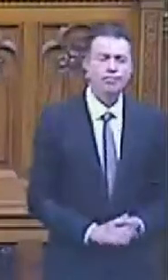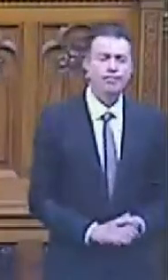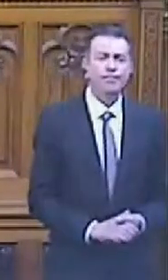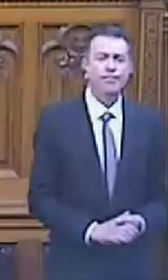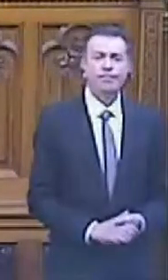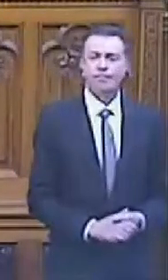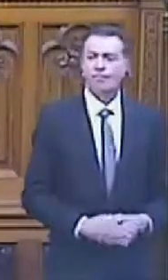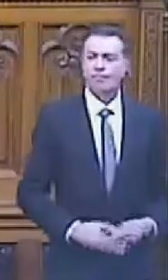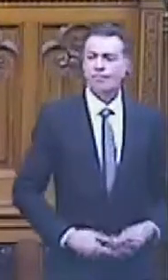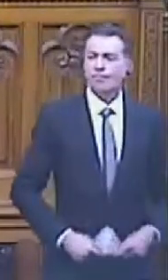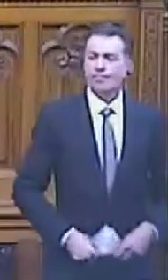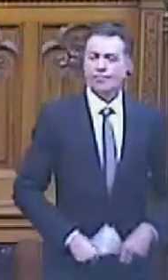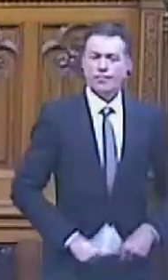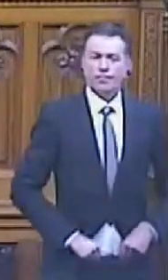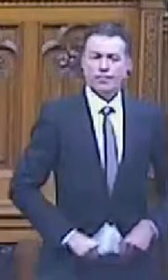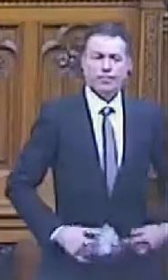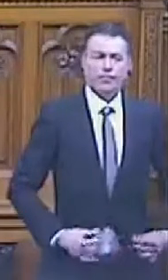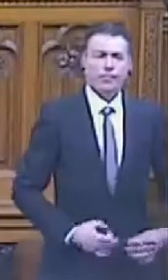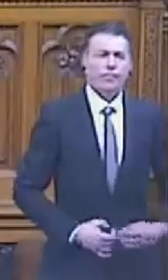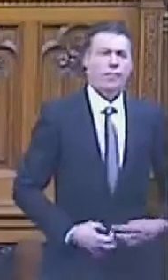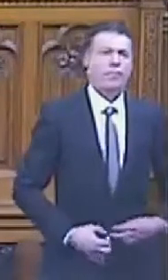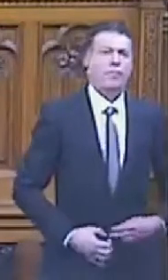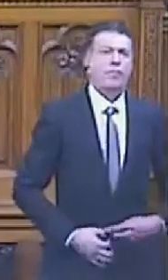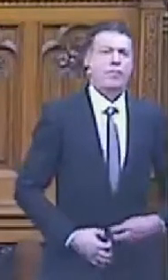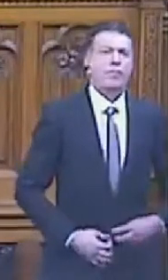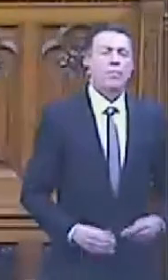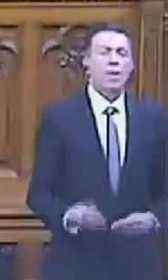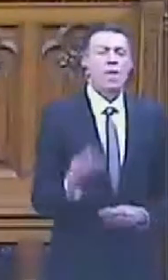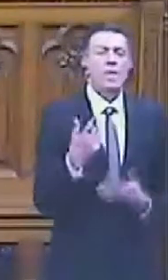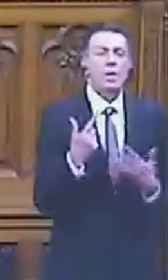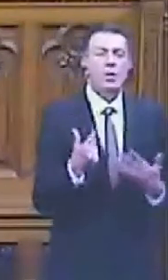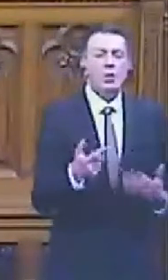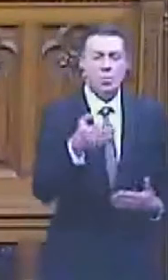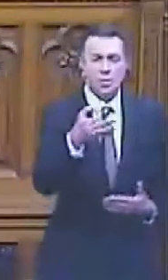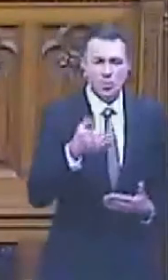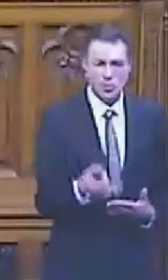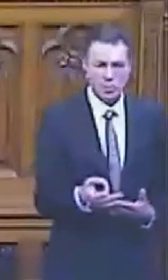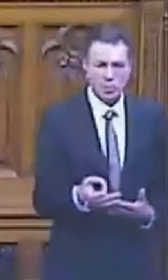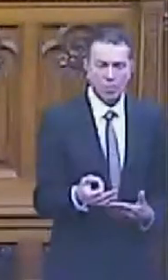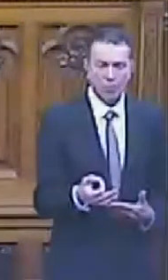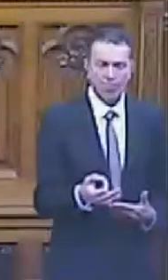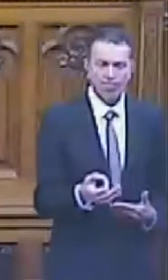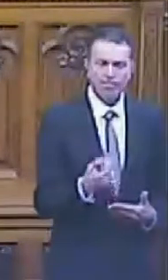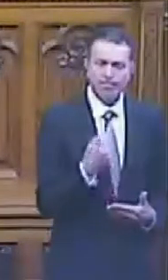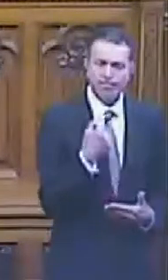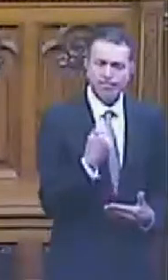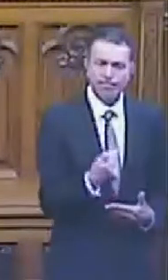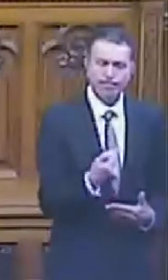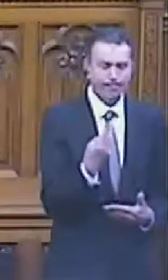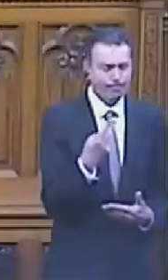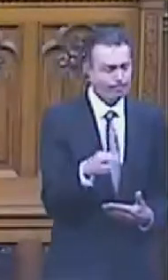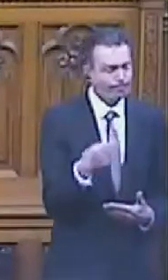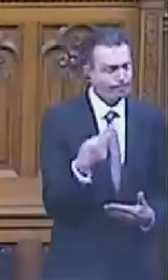Und ja, 74%, die eben nicht wollen, dass hier doch eine falsche,